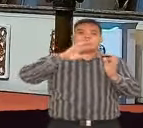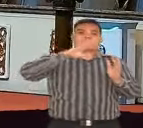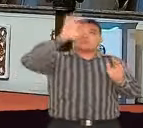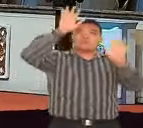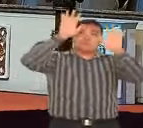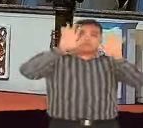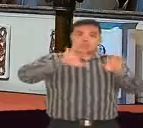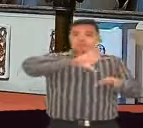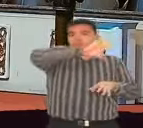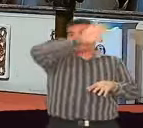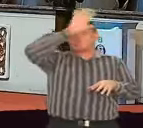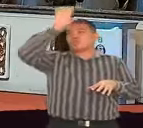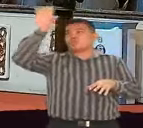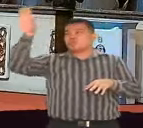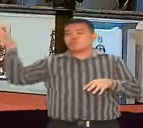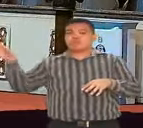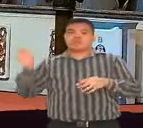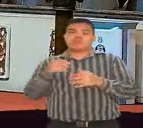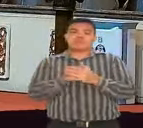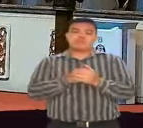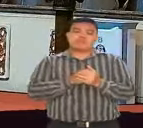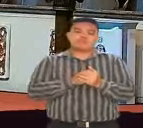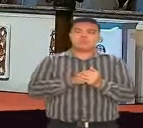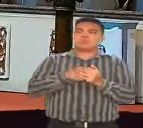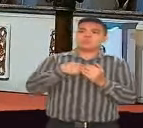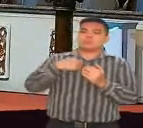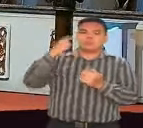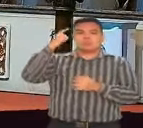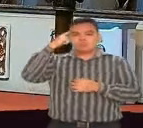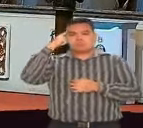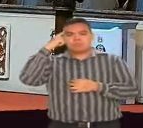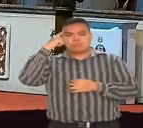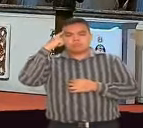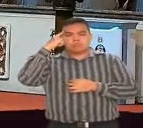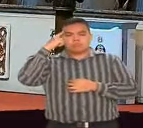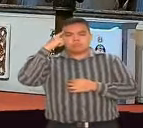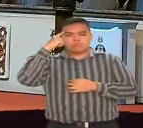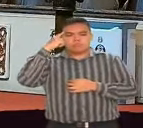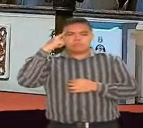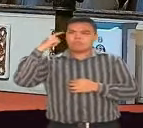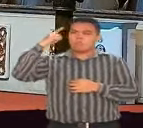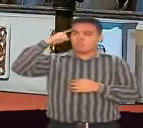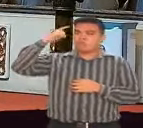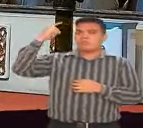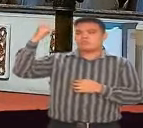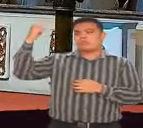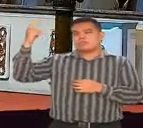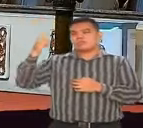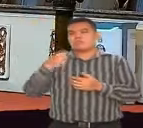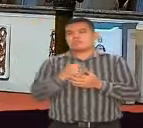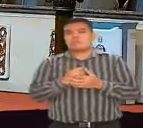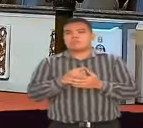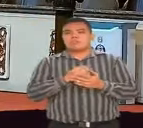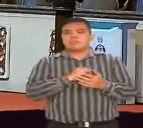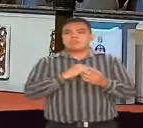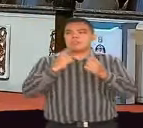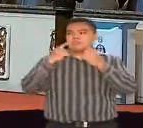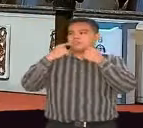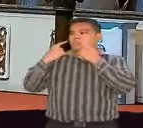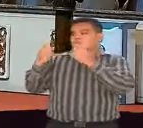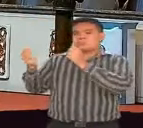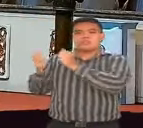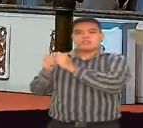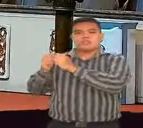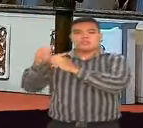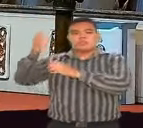rainbow. So nakahinumdum ko nga, kato nga, inko, ako ra masiguro yung nagdamgo ani. I told the guy that